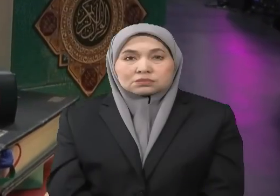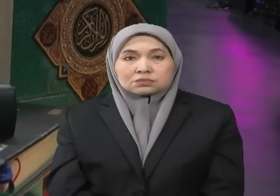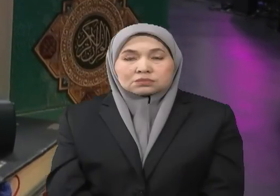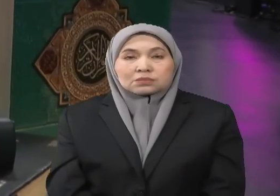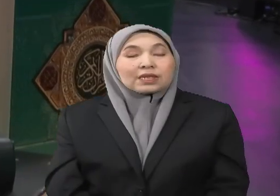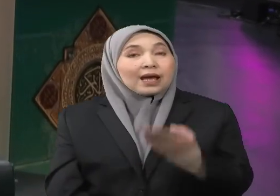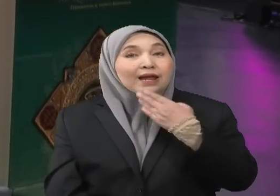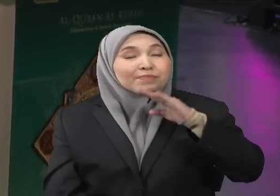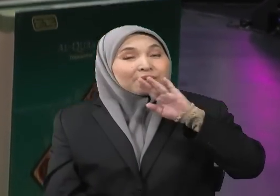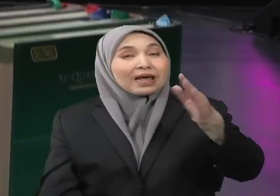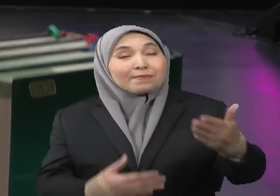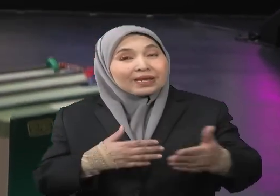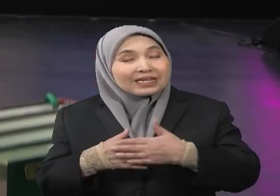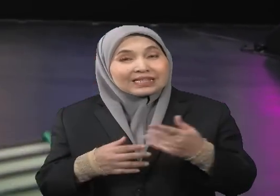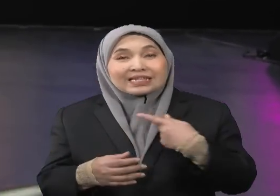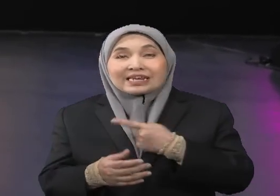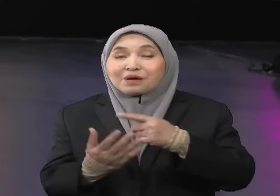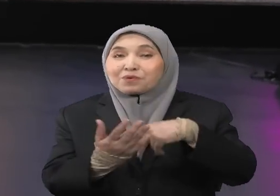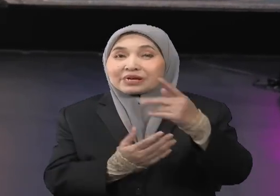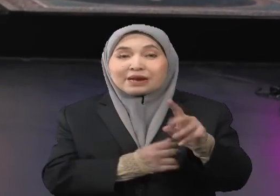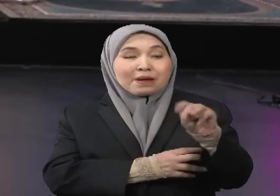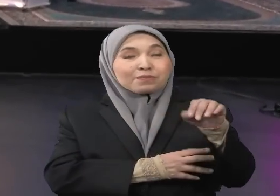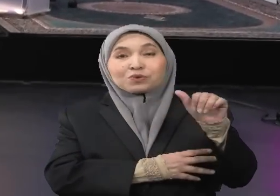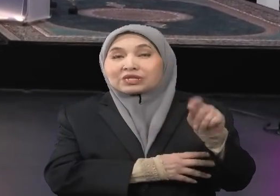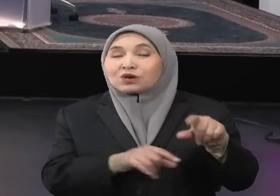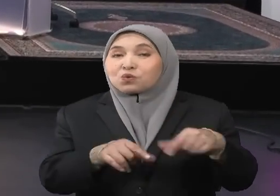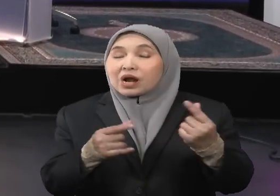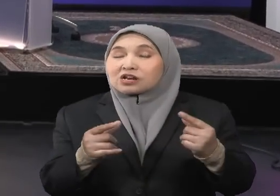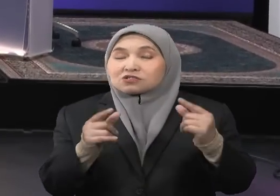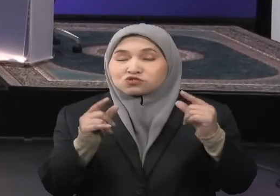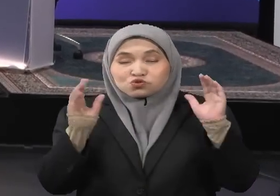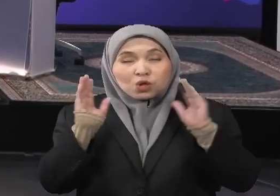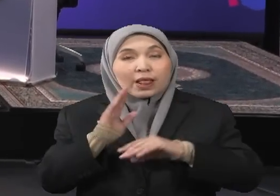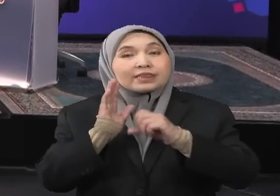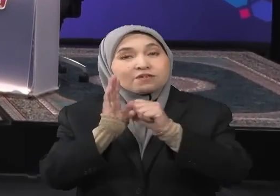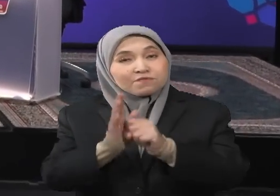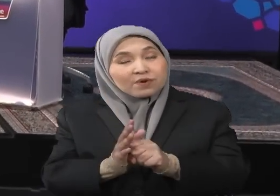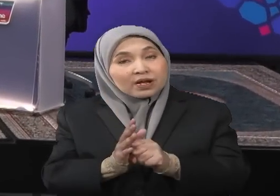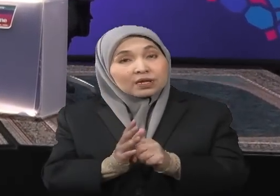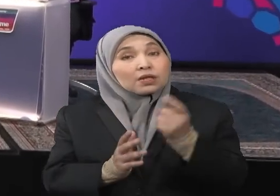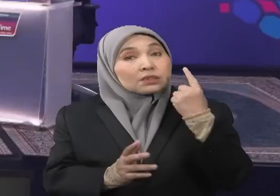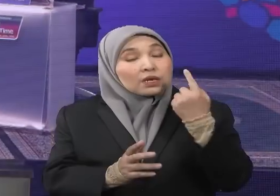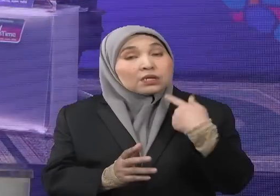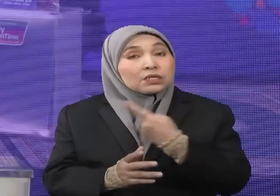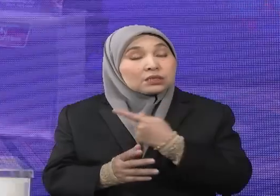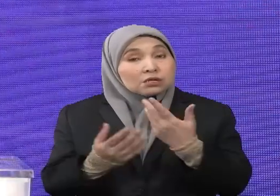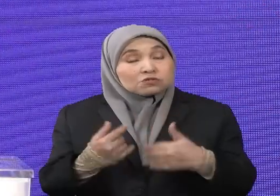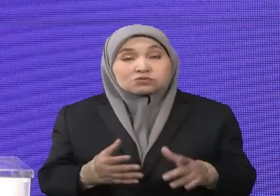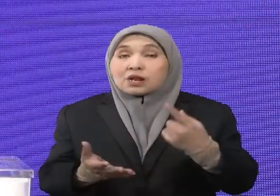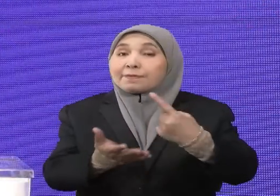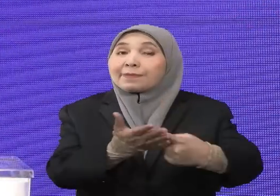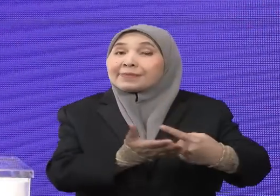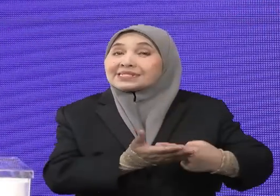Alhamdulillah kembali kita dalam rancangan MyQuran time Qur'an shalat infaq sebentar tadi kita sedang berbicara